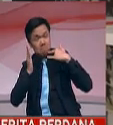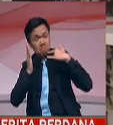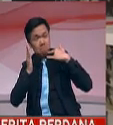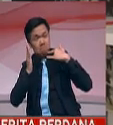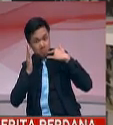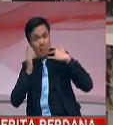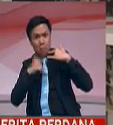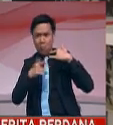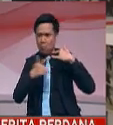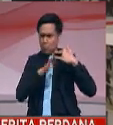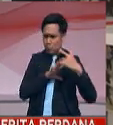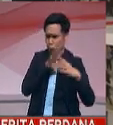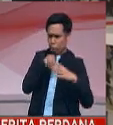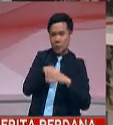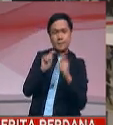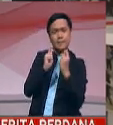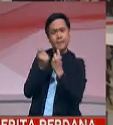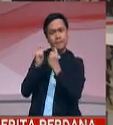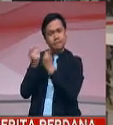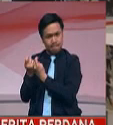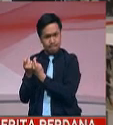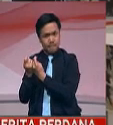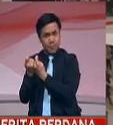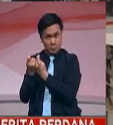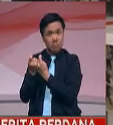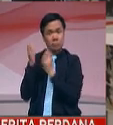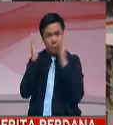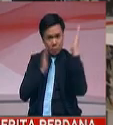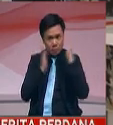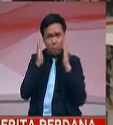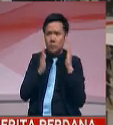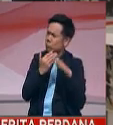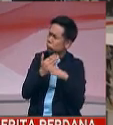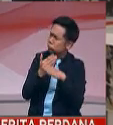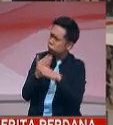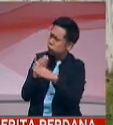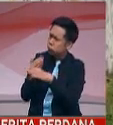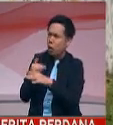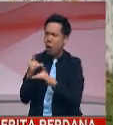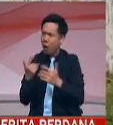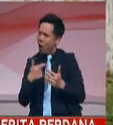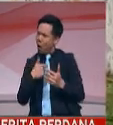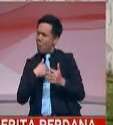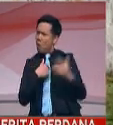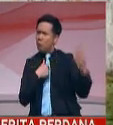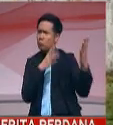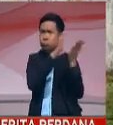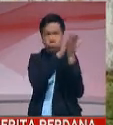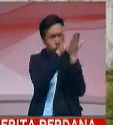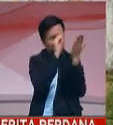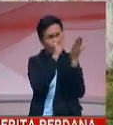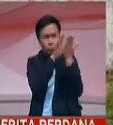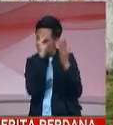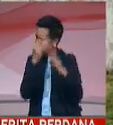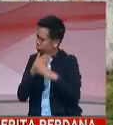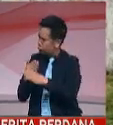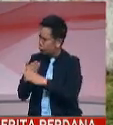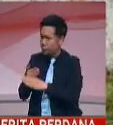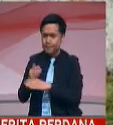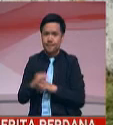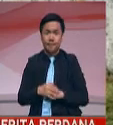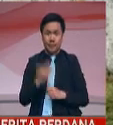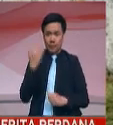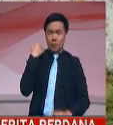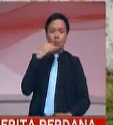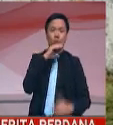boleh main untuk tim-tim Malaysia dan share my experience dan playing style. Beliau yang pernah mewakili pasukan bola sepak bawah